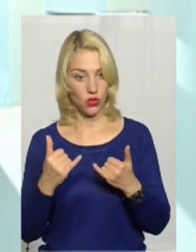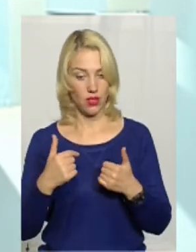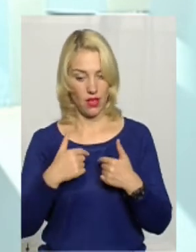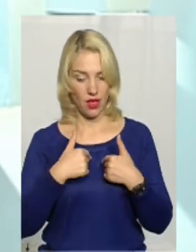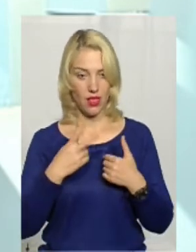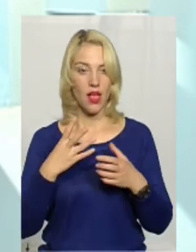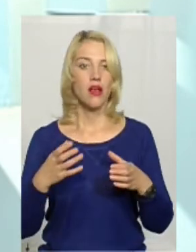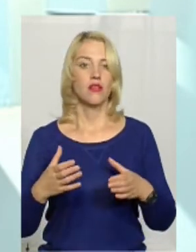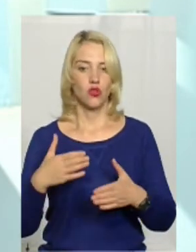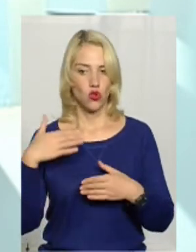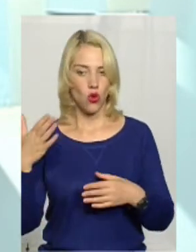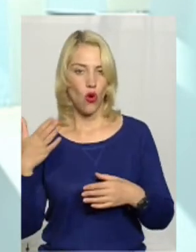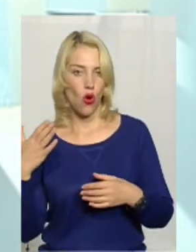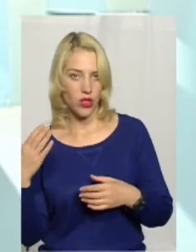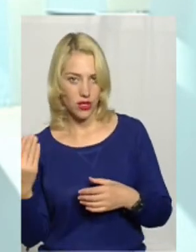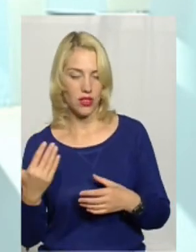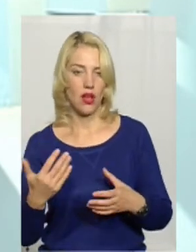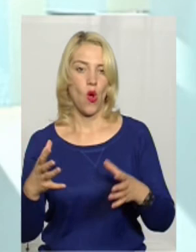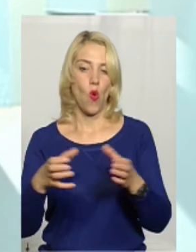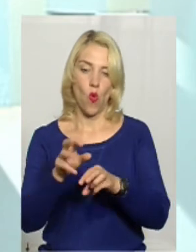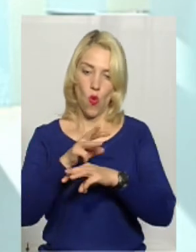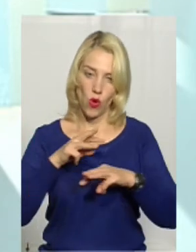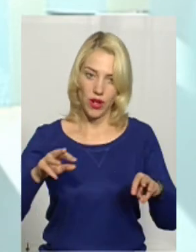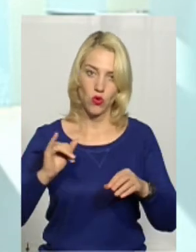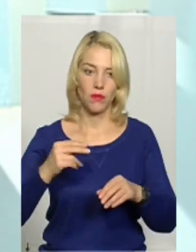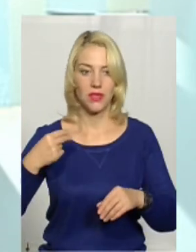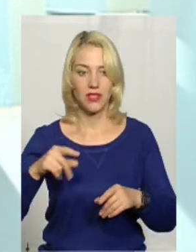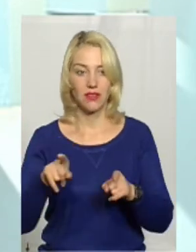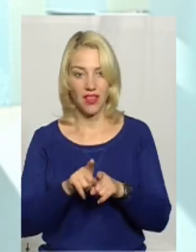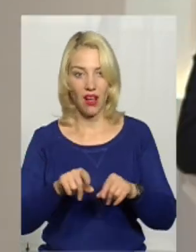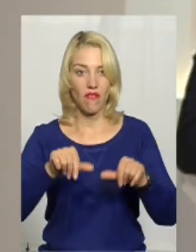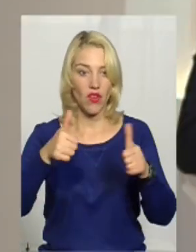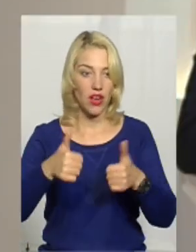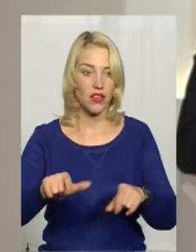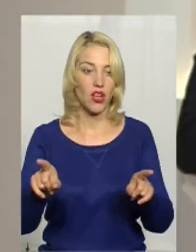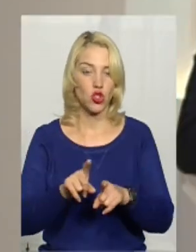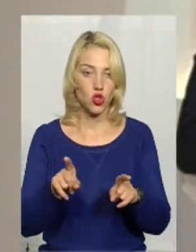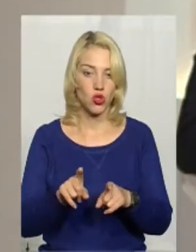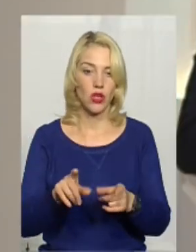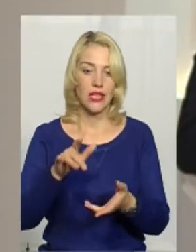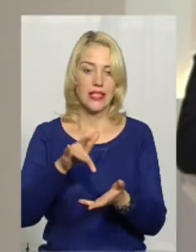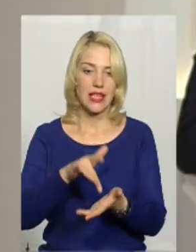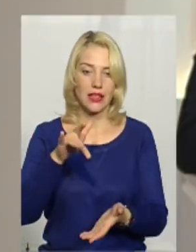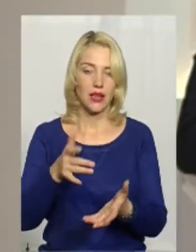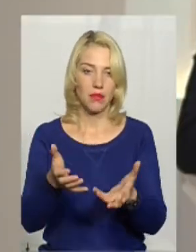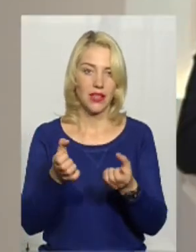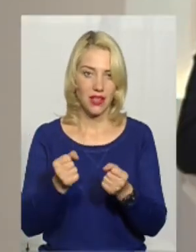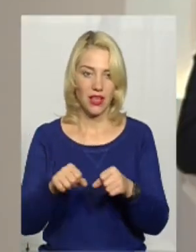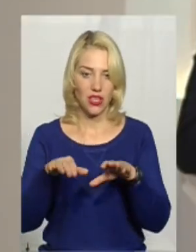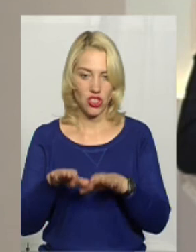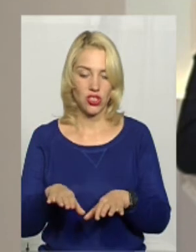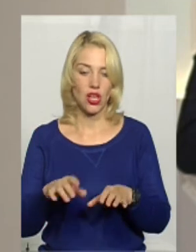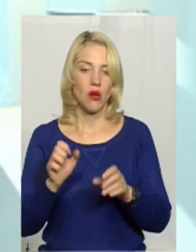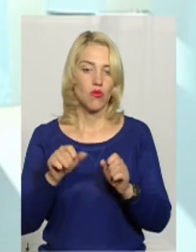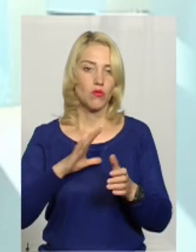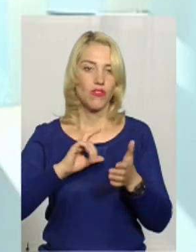уряду, перш за все, ну і, напевно, що президента, тому що так воно виглядає в нас, що сьогодні центр прийняття рішень знаходиться в кабінеті президента,